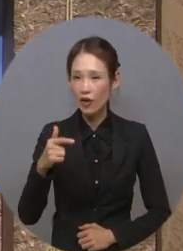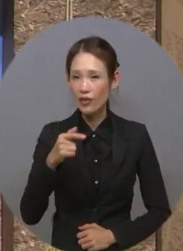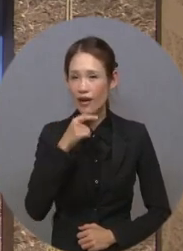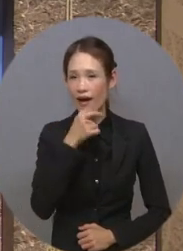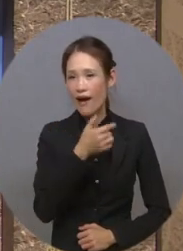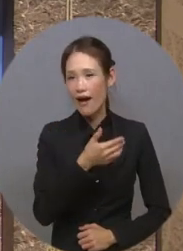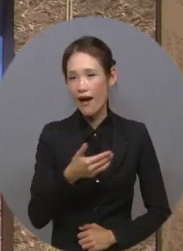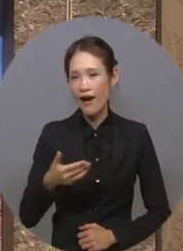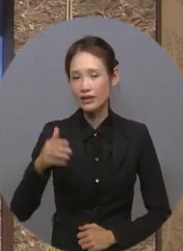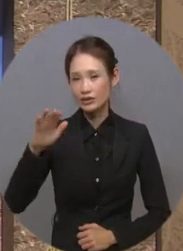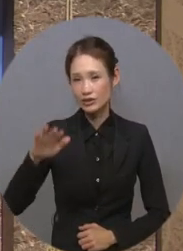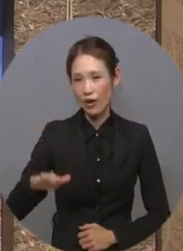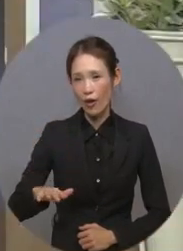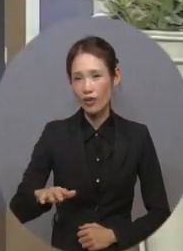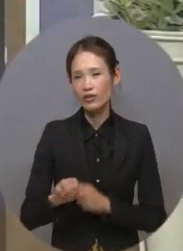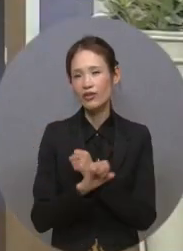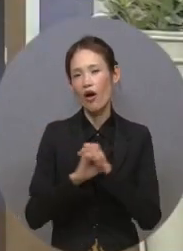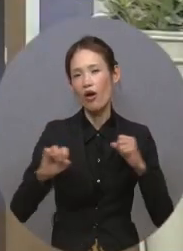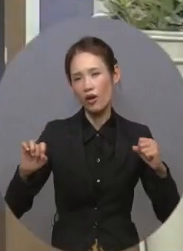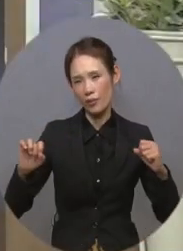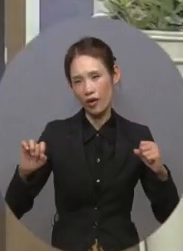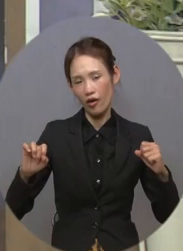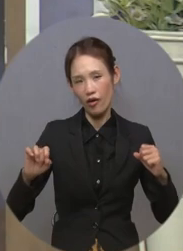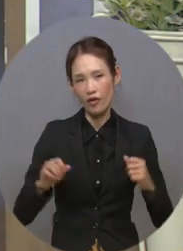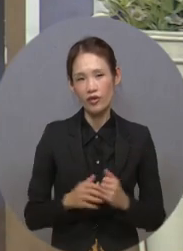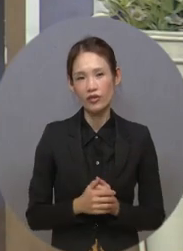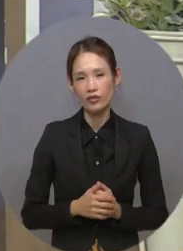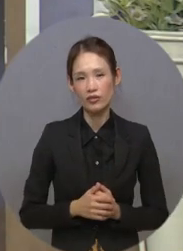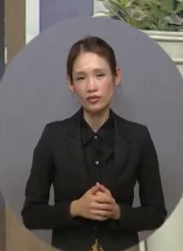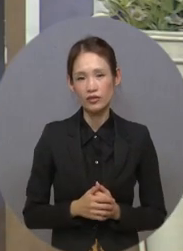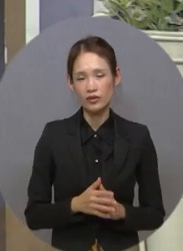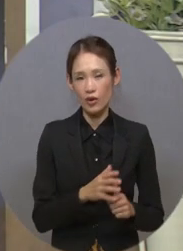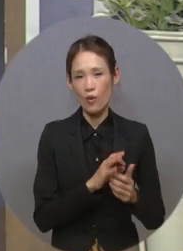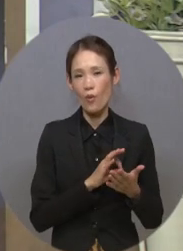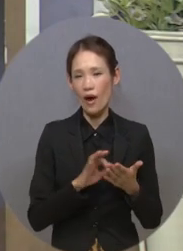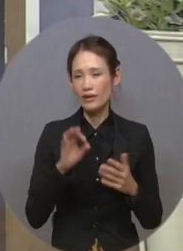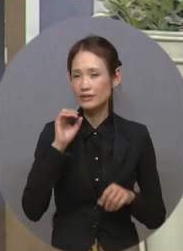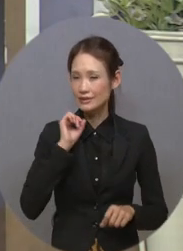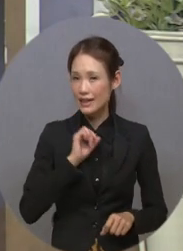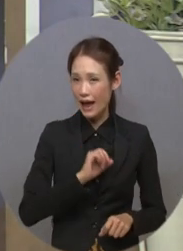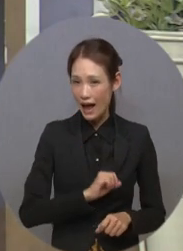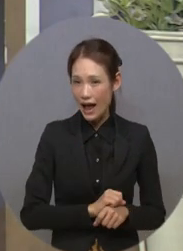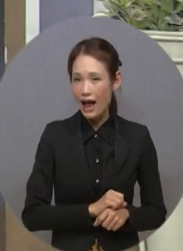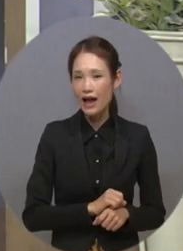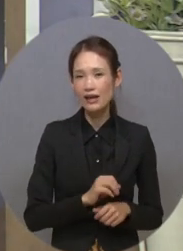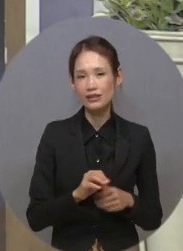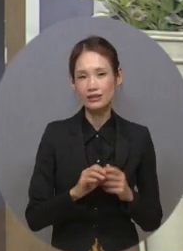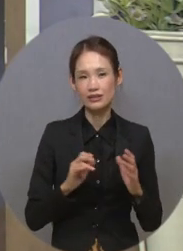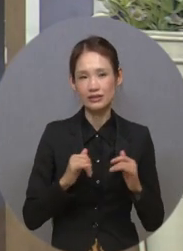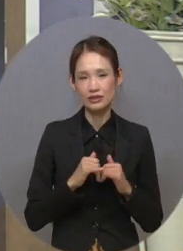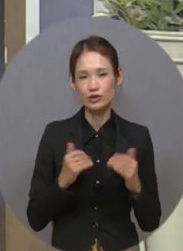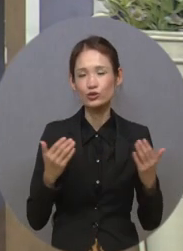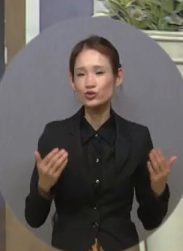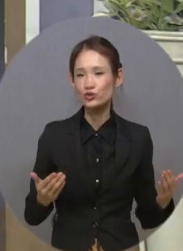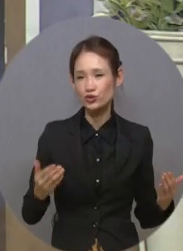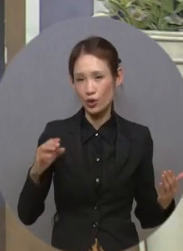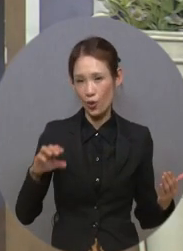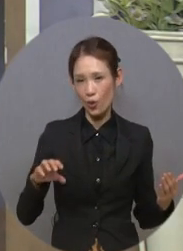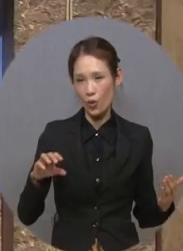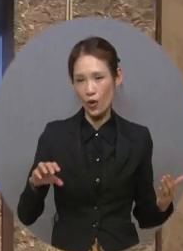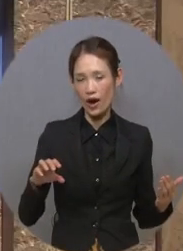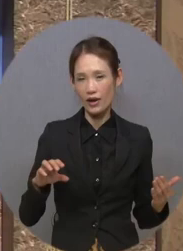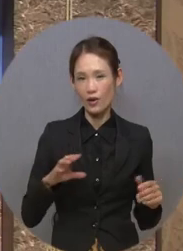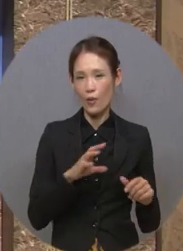넓고 하천도 넓어서 그거를 잘 활용하면 네. 시민의 휴식 공간으로도